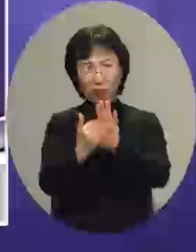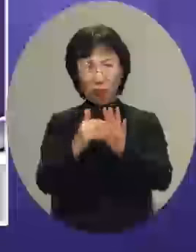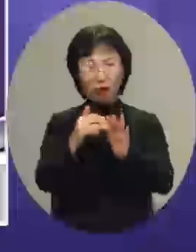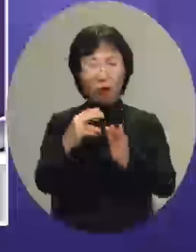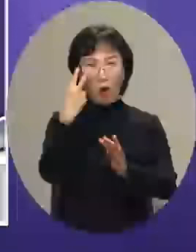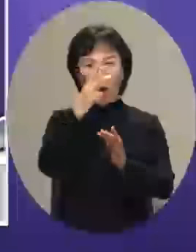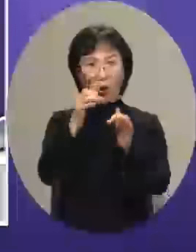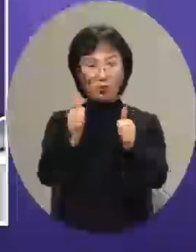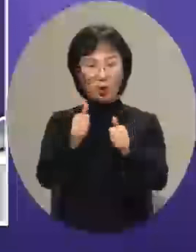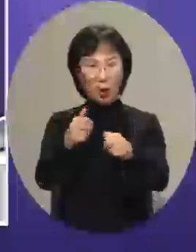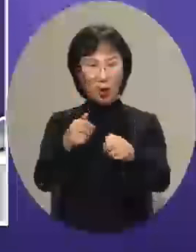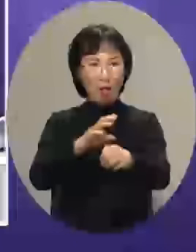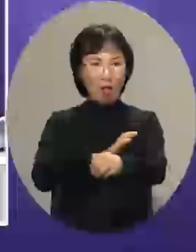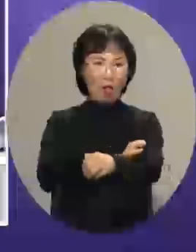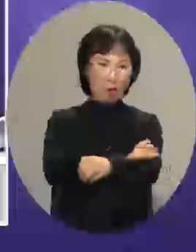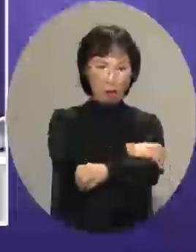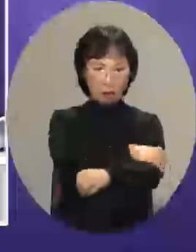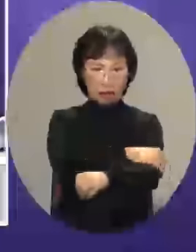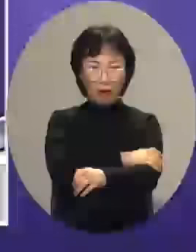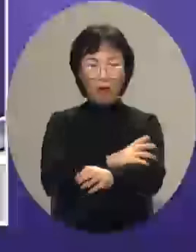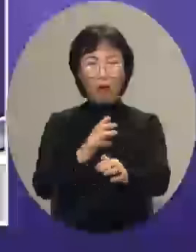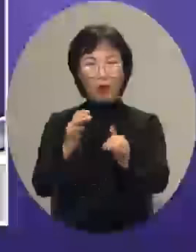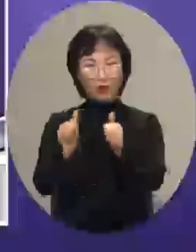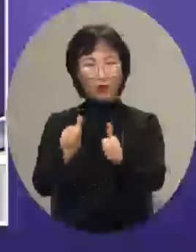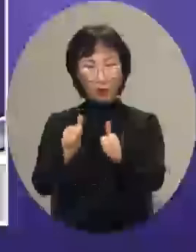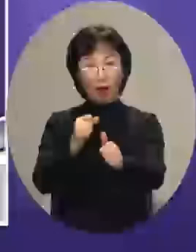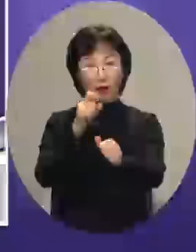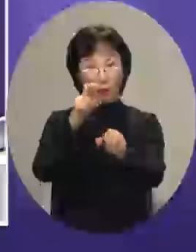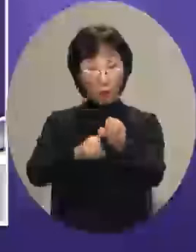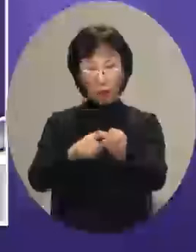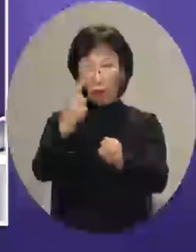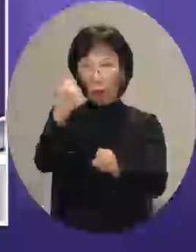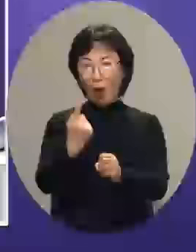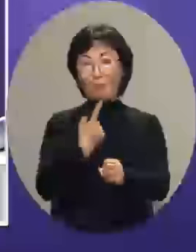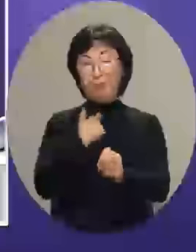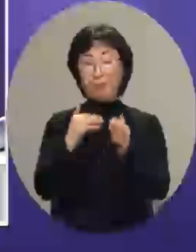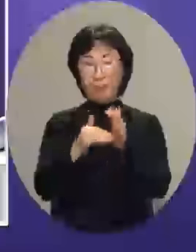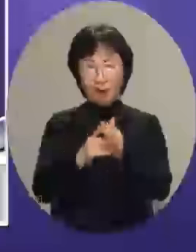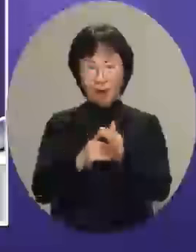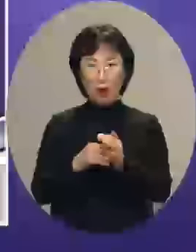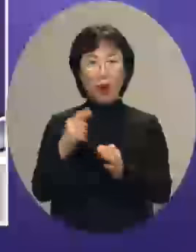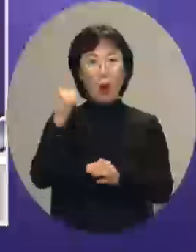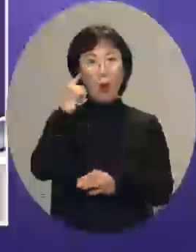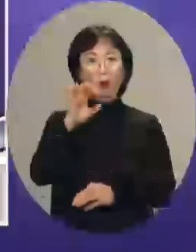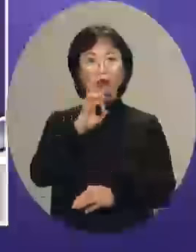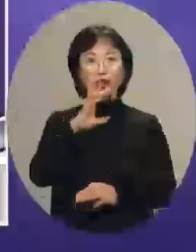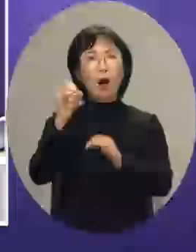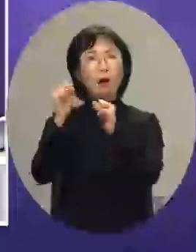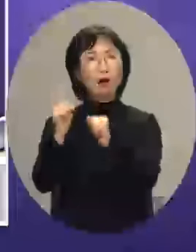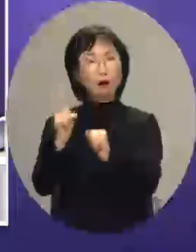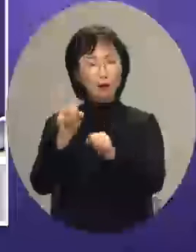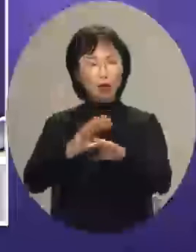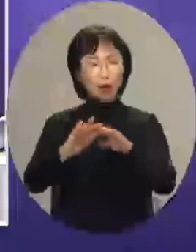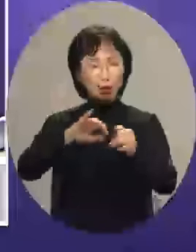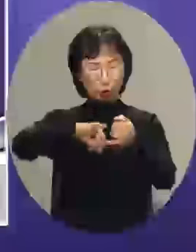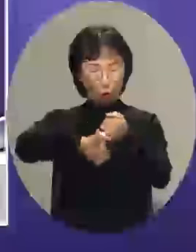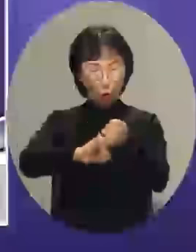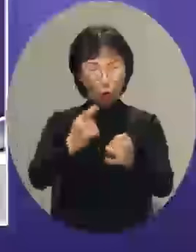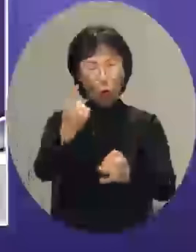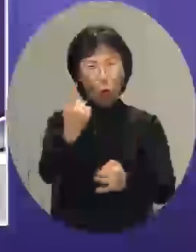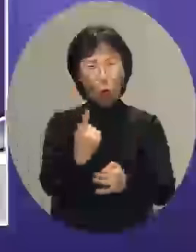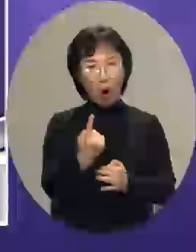검찰 독재 그리고 심판을 하러 지금 내려오셨거든요. 그럼 왜 중앙에 계셔야지 꼭 전주에 와서